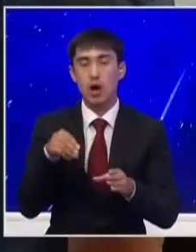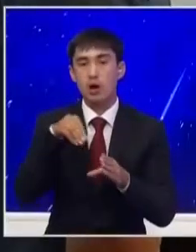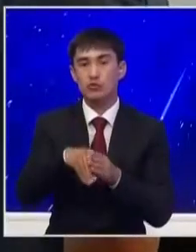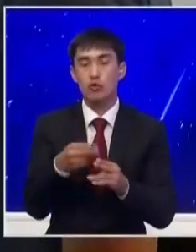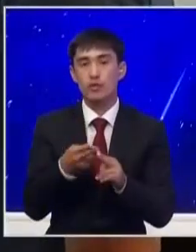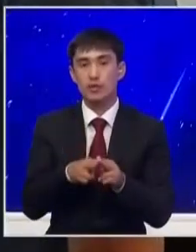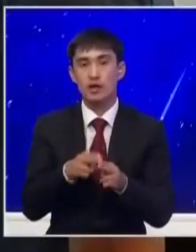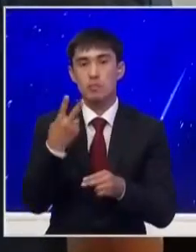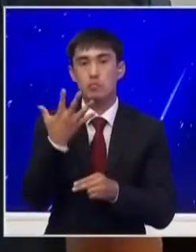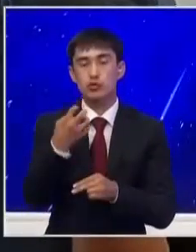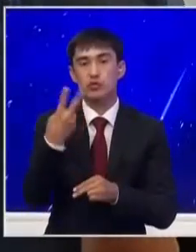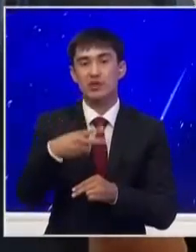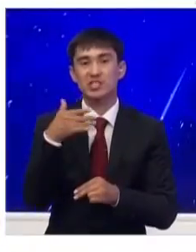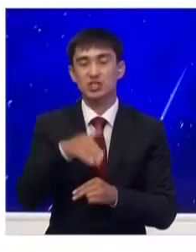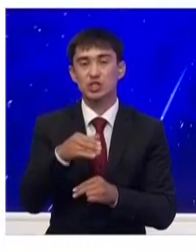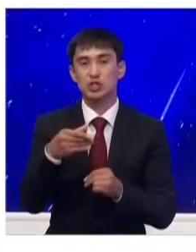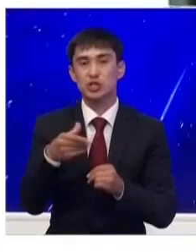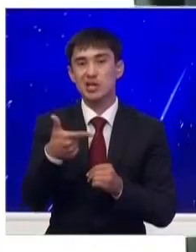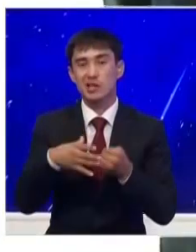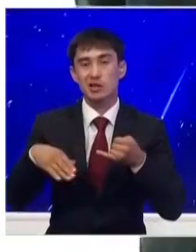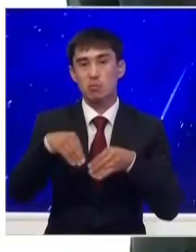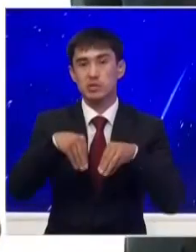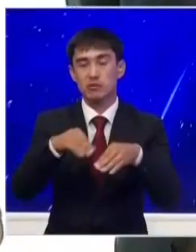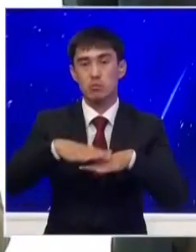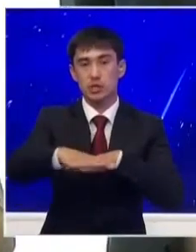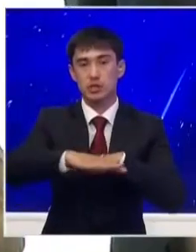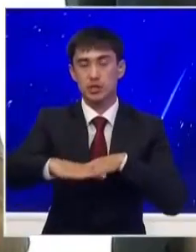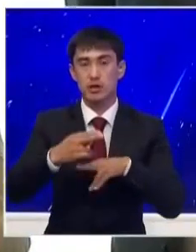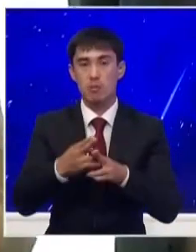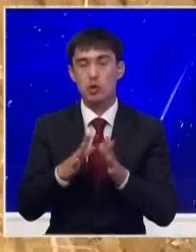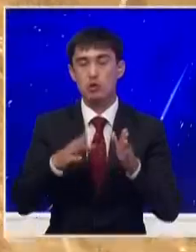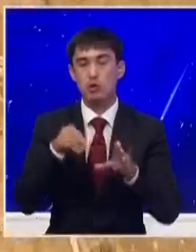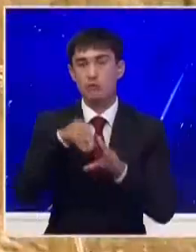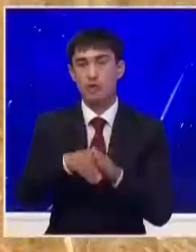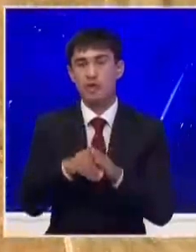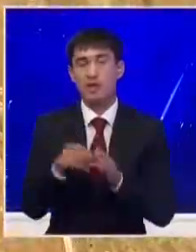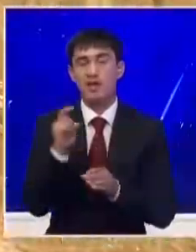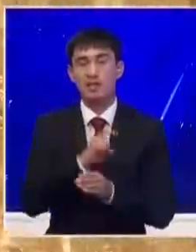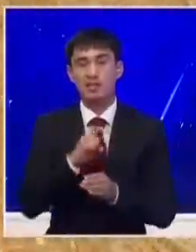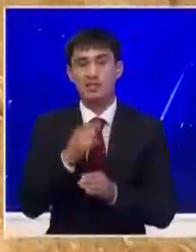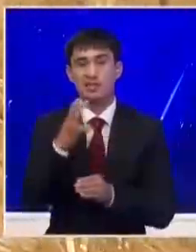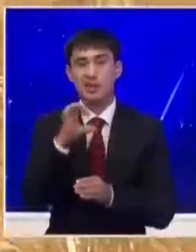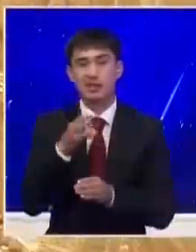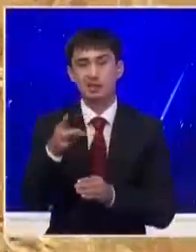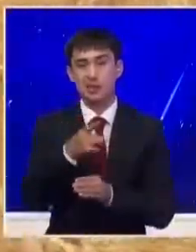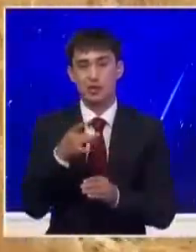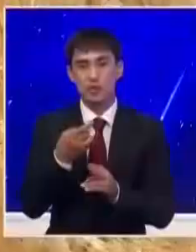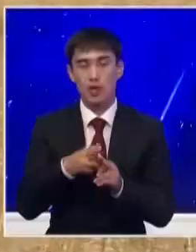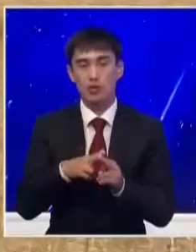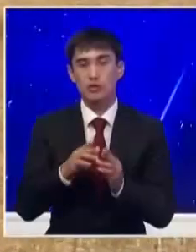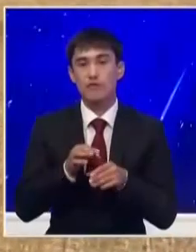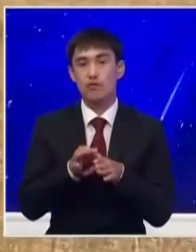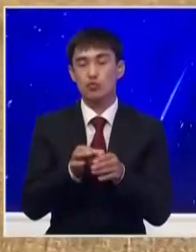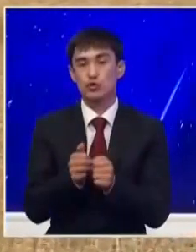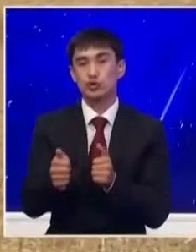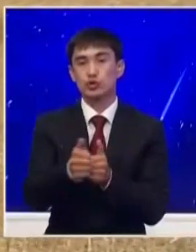почти 520 тысяч гектаров посевных площадей. Большую лепту в этом направлении вносят и крестьяне Сарканского района, одного из